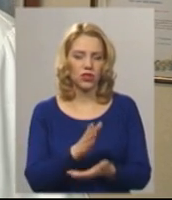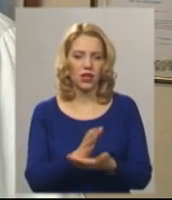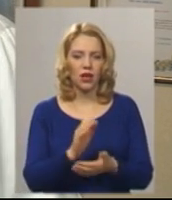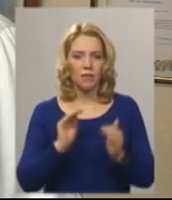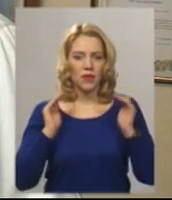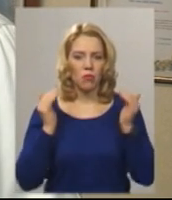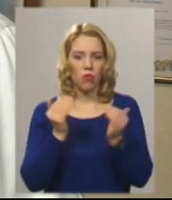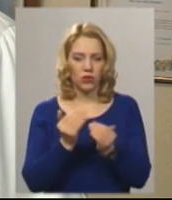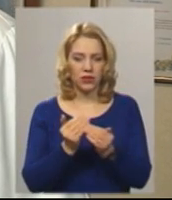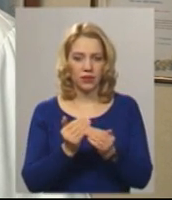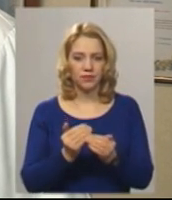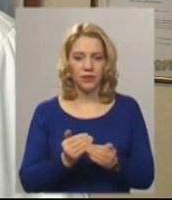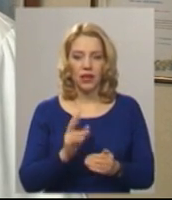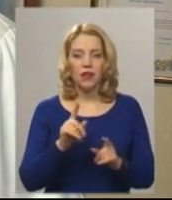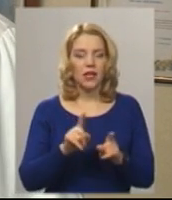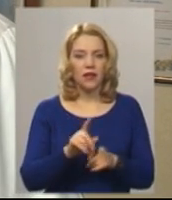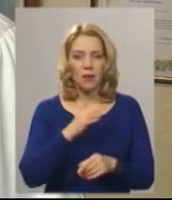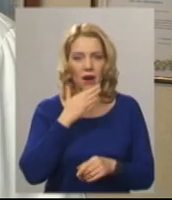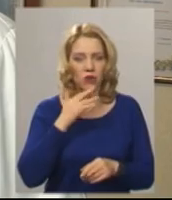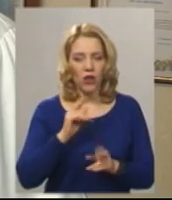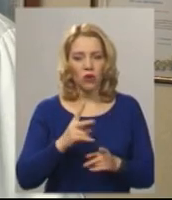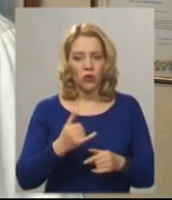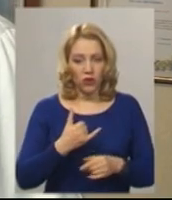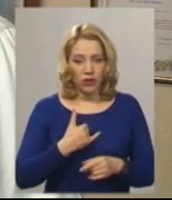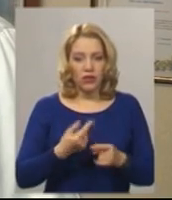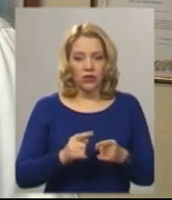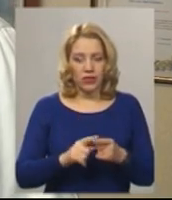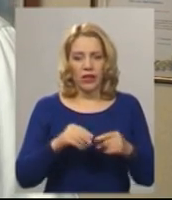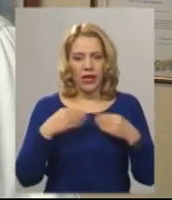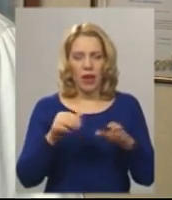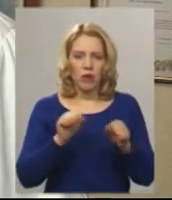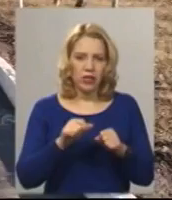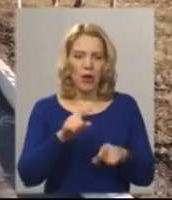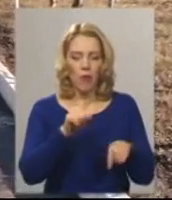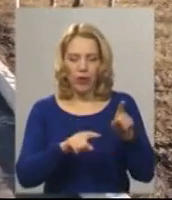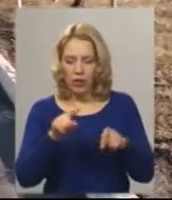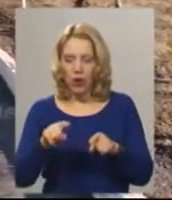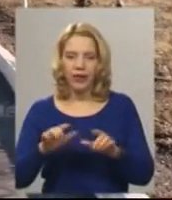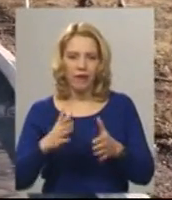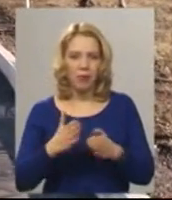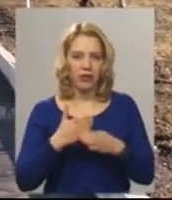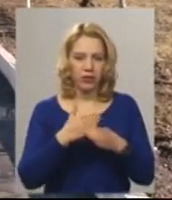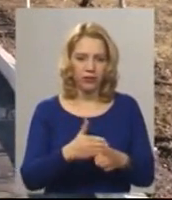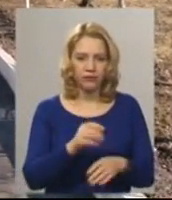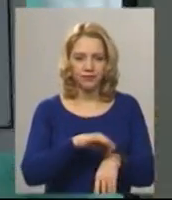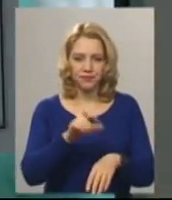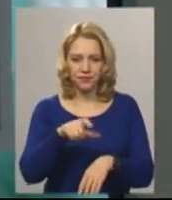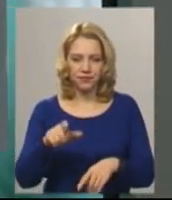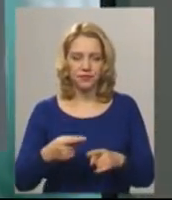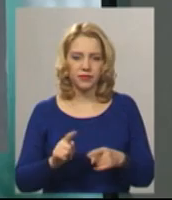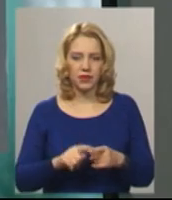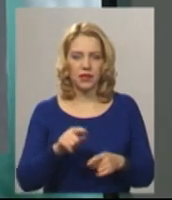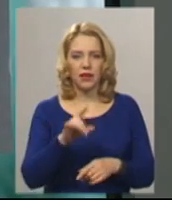бокси мейцерівські, не так багато, як у нас, але можливість там ізолювати поодинокі випадки в них є. У Ярмолинецькій районній лікарні